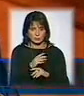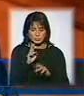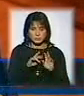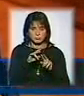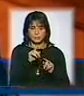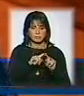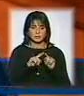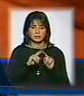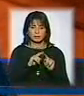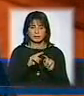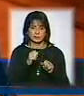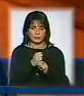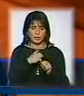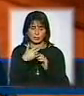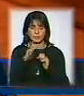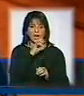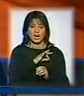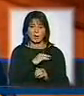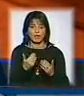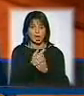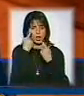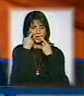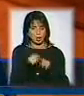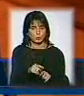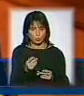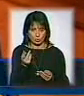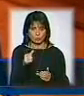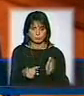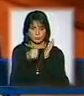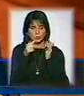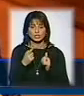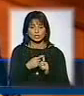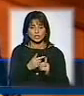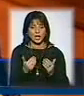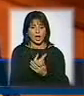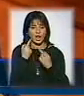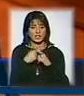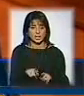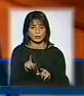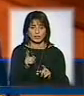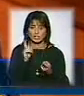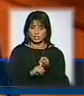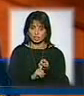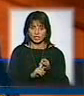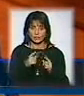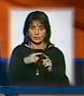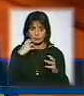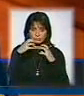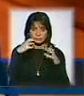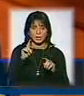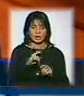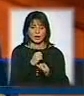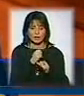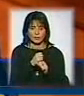მშენებლობა თითქმის პარალელურ რეჟიმში მიდიოდა. გამოვიყენეთ უახლოესი ტექნოლოგია, რაც შეეხება უახლესი ტექნოლოგია, რაც შეეხება თვალამრიდების მოწყობას,